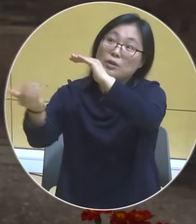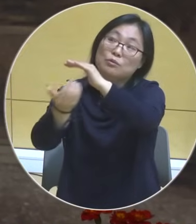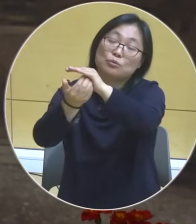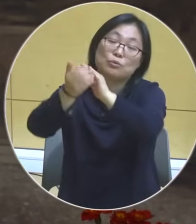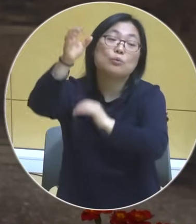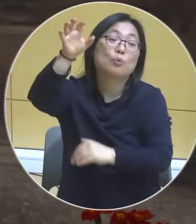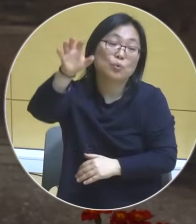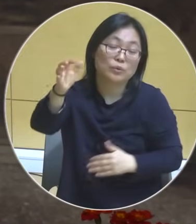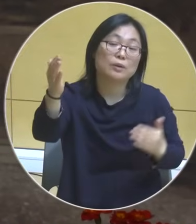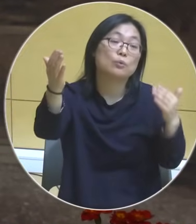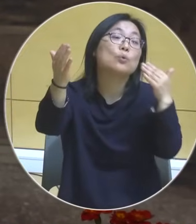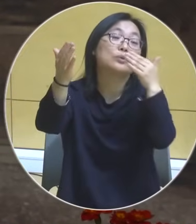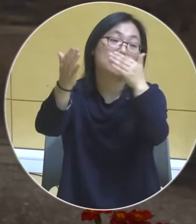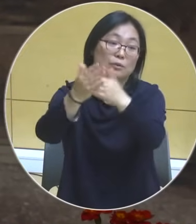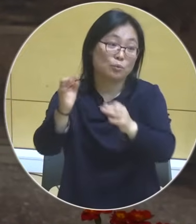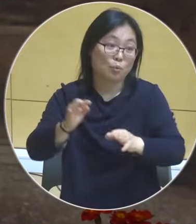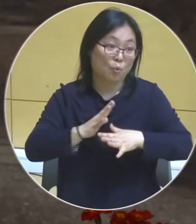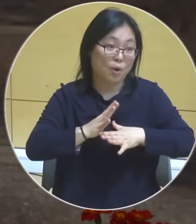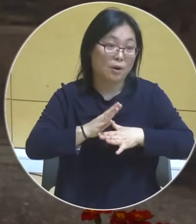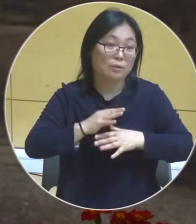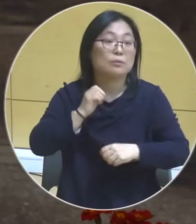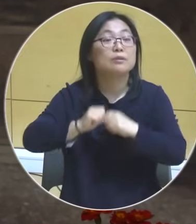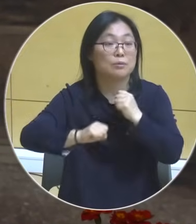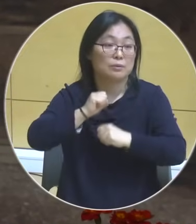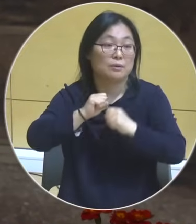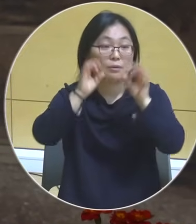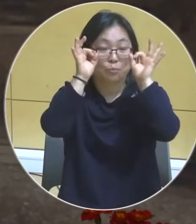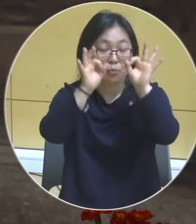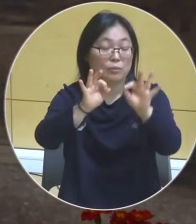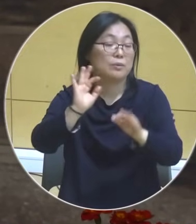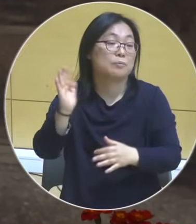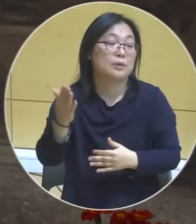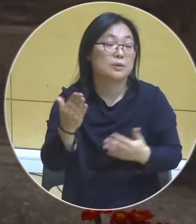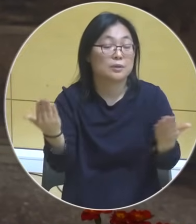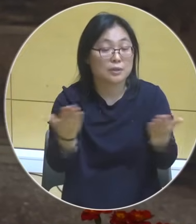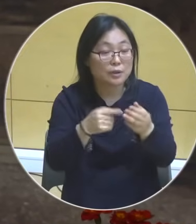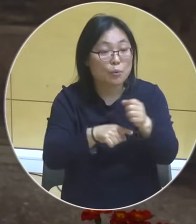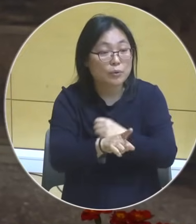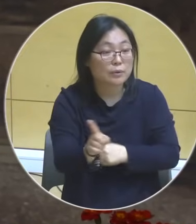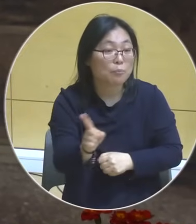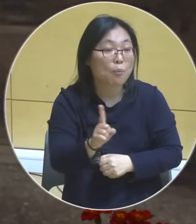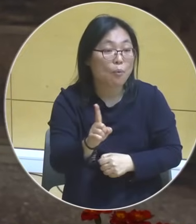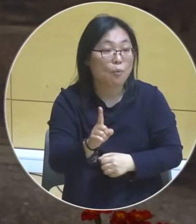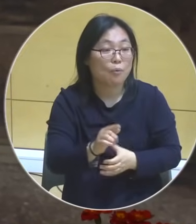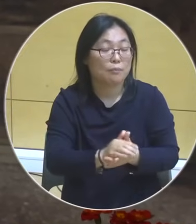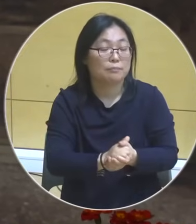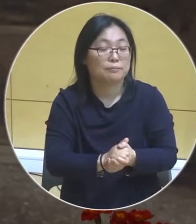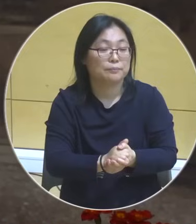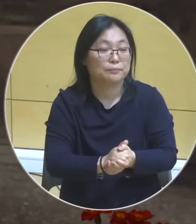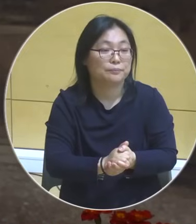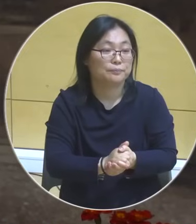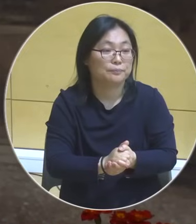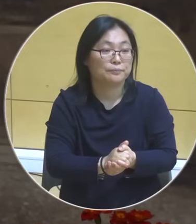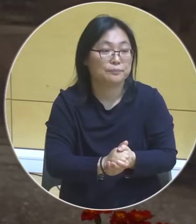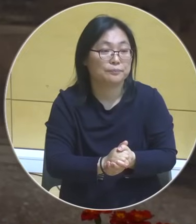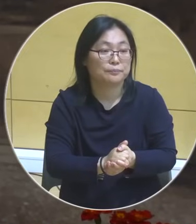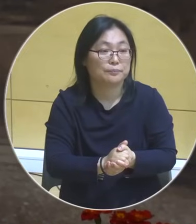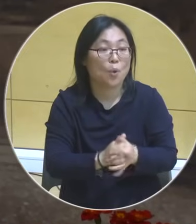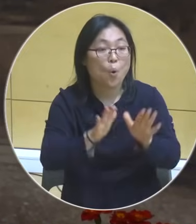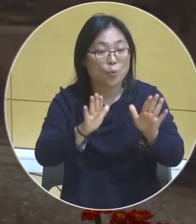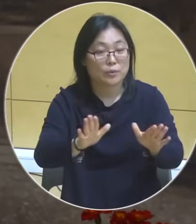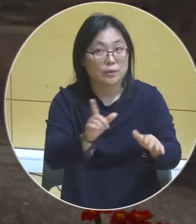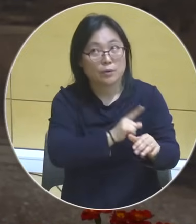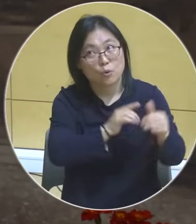목적지까지 도달하게 하는 놀라운 역사를 보게 됩니다. 그 일의 원인이 이유가 어디에 있었을까요?